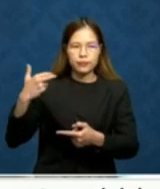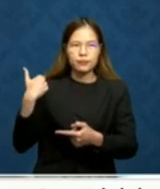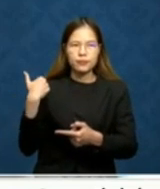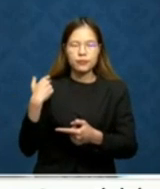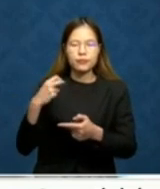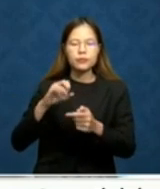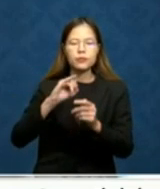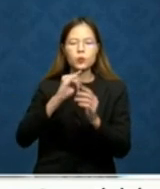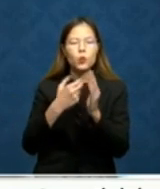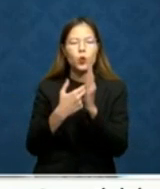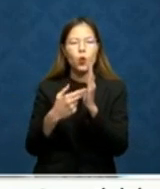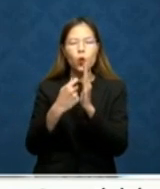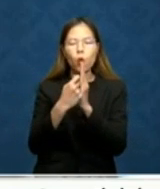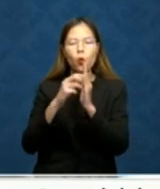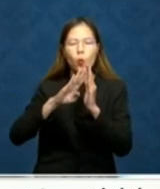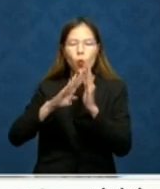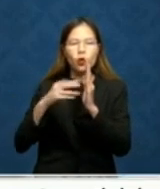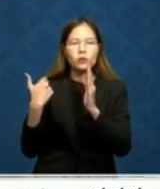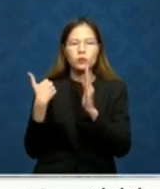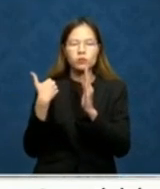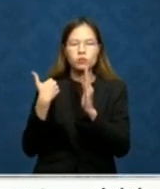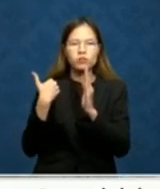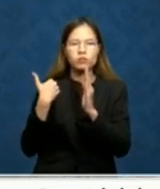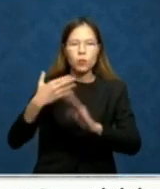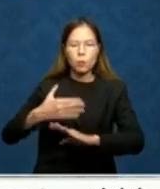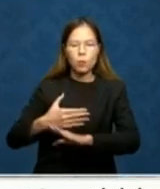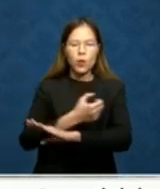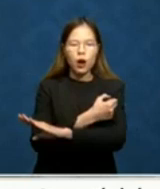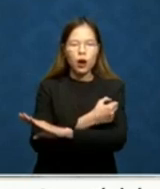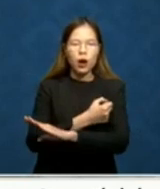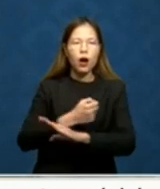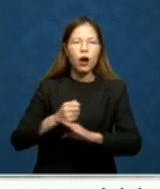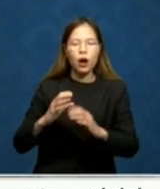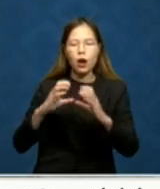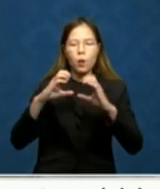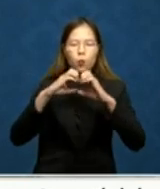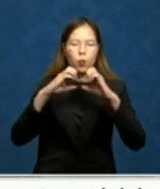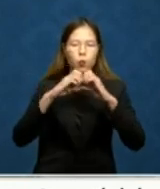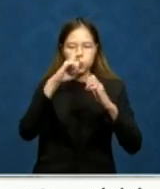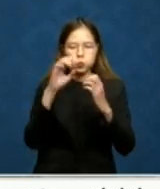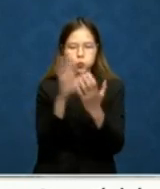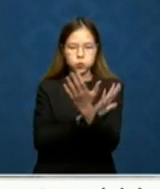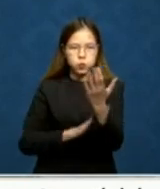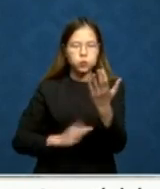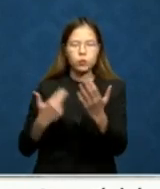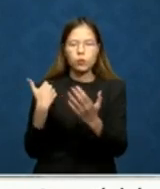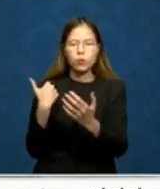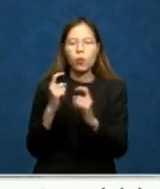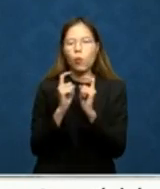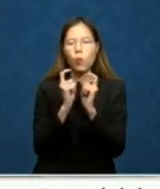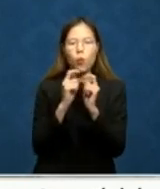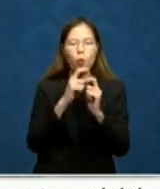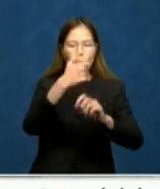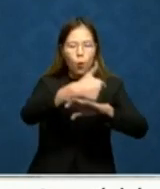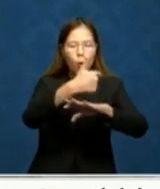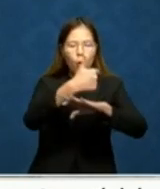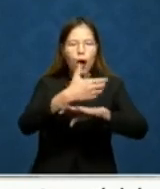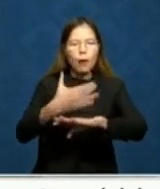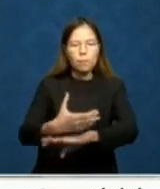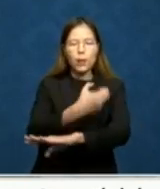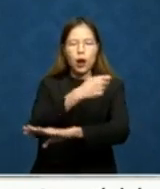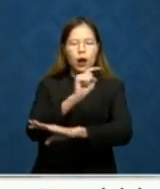จังหวัดอุบลราชธานีพรรคภูมิใจไทยค่ะดิฉันได้รับมอบหมายจากท่านอนุทินชาญวีรกูลหัวหน้าพรรคภูมิใจไท